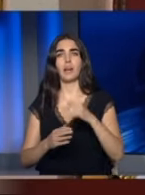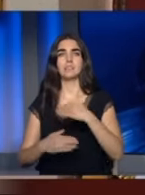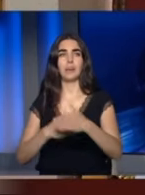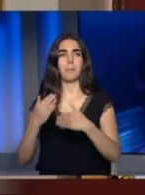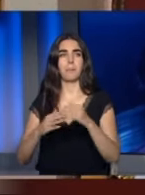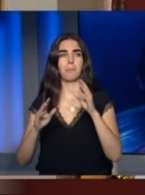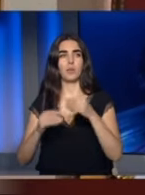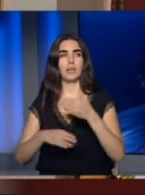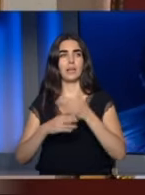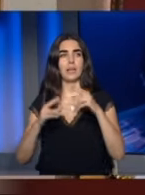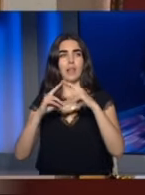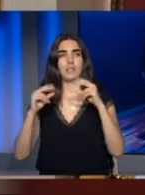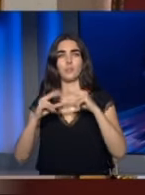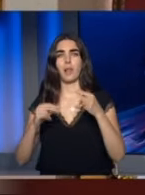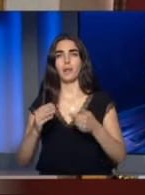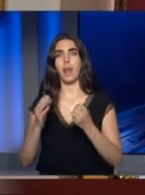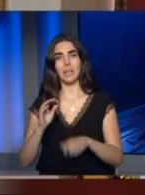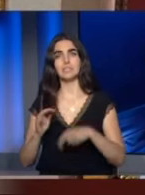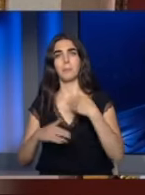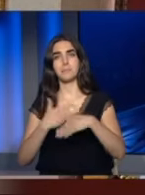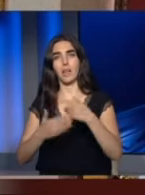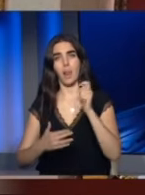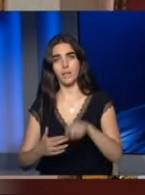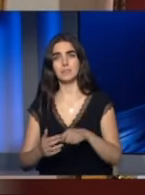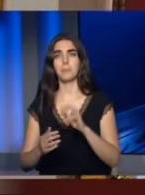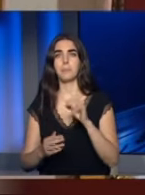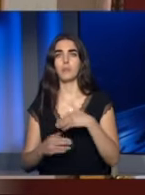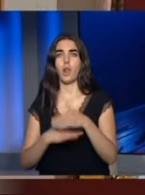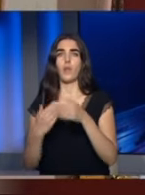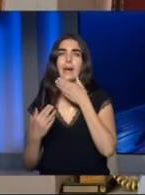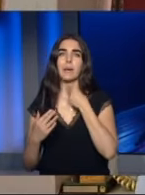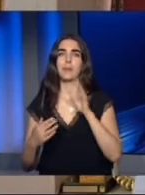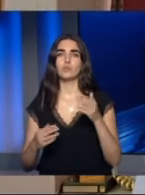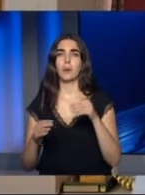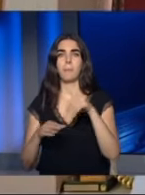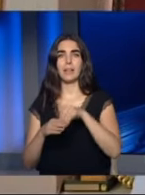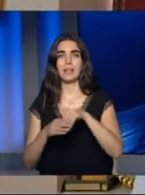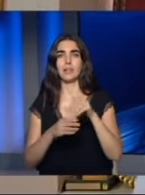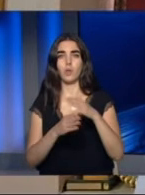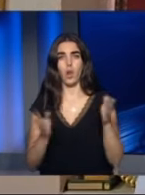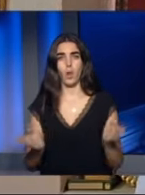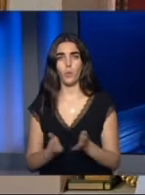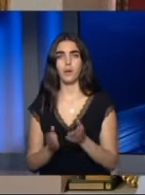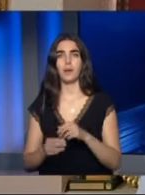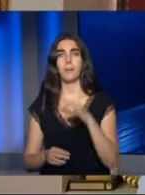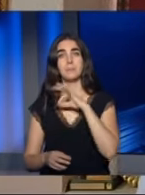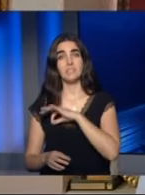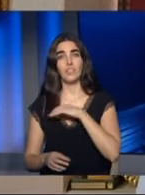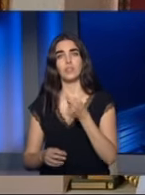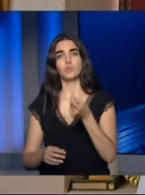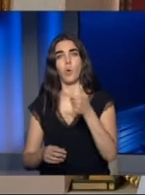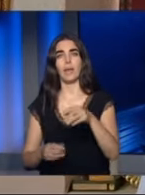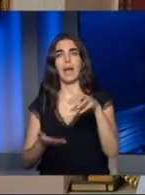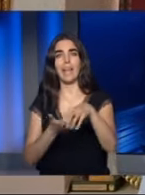اليوم سيحاول من جديد ايجاد خرق في هذا الجدار الكبير بين الفرقاء السياسيين